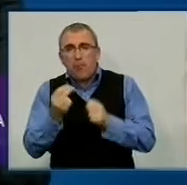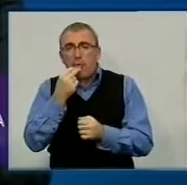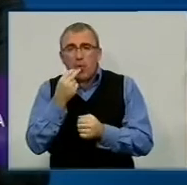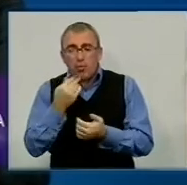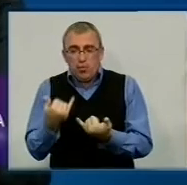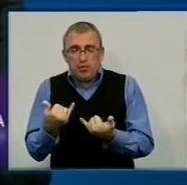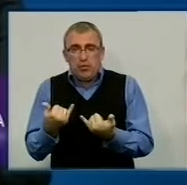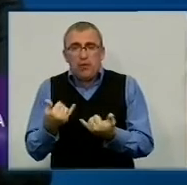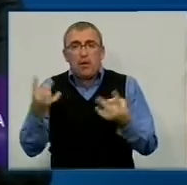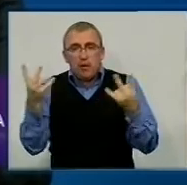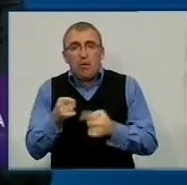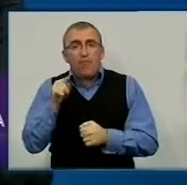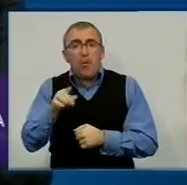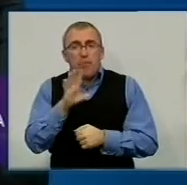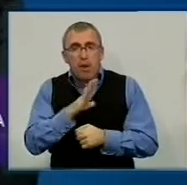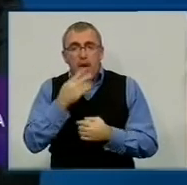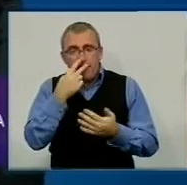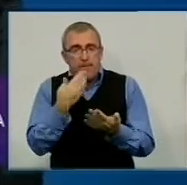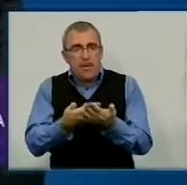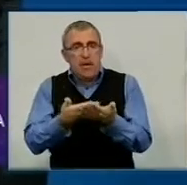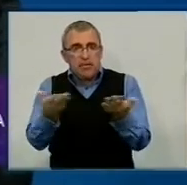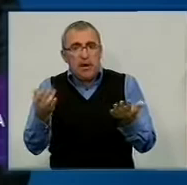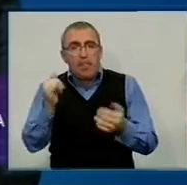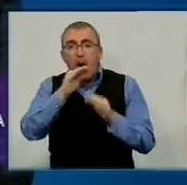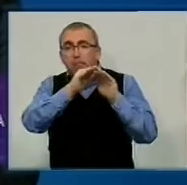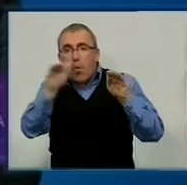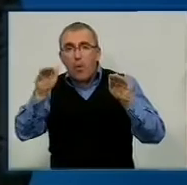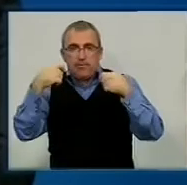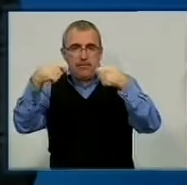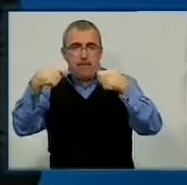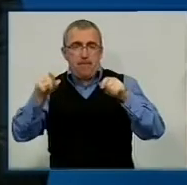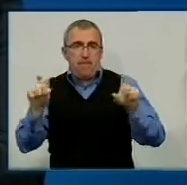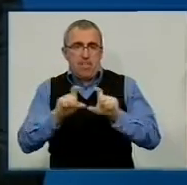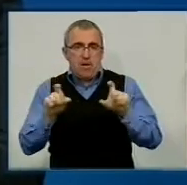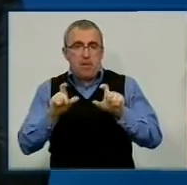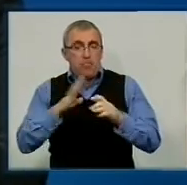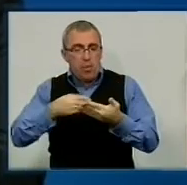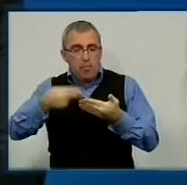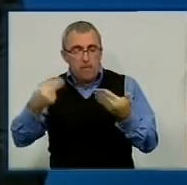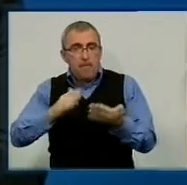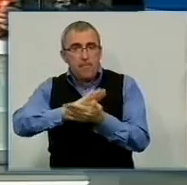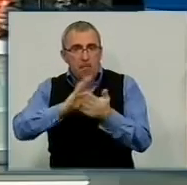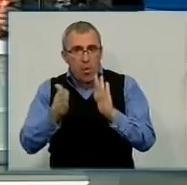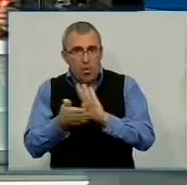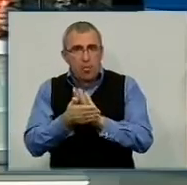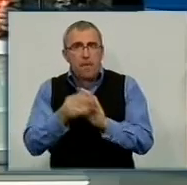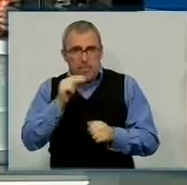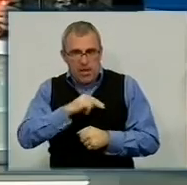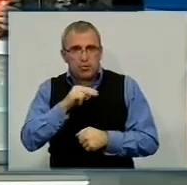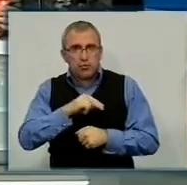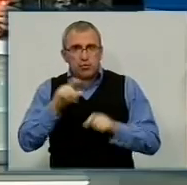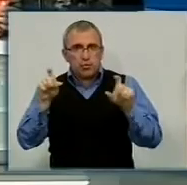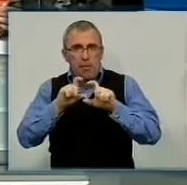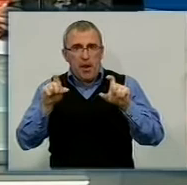сьогодні треба щоб вона була представлена на полицях наших магазинів раніше був підписаний меморандум Він працює з супермаркетами